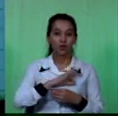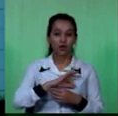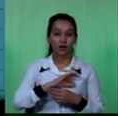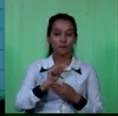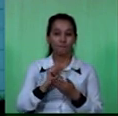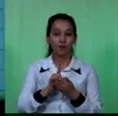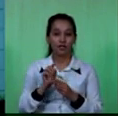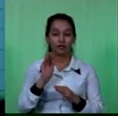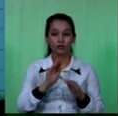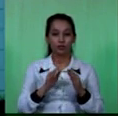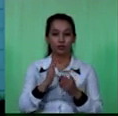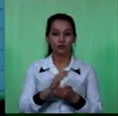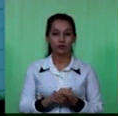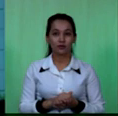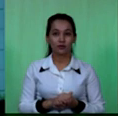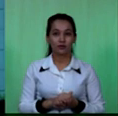түзамыз.